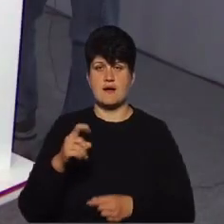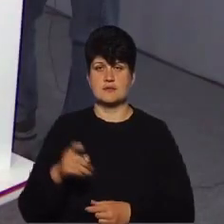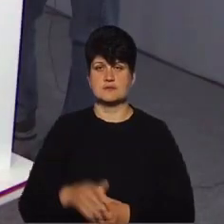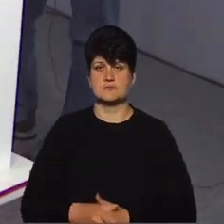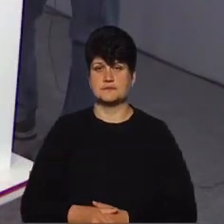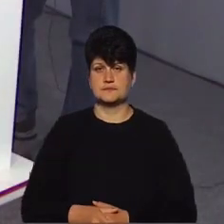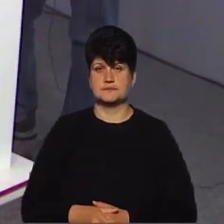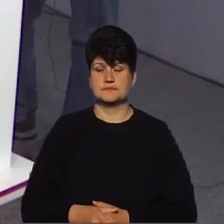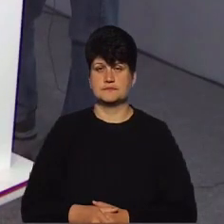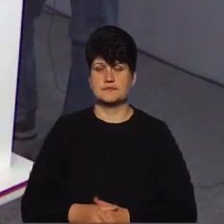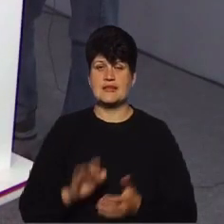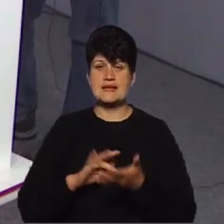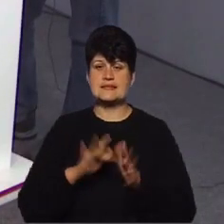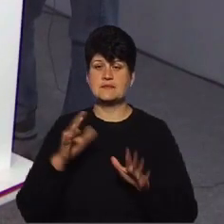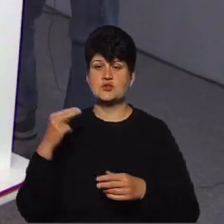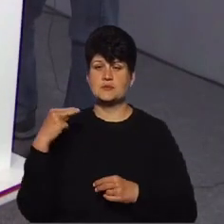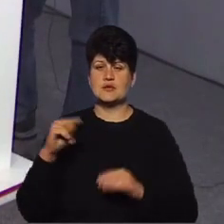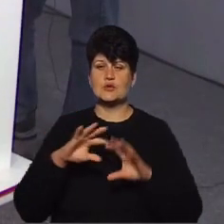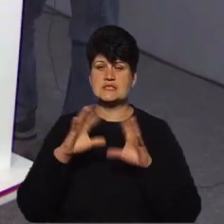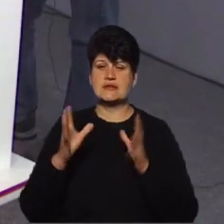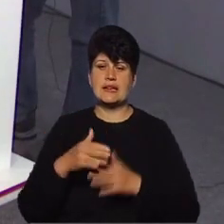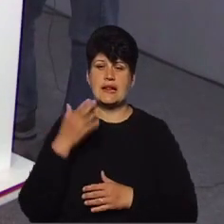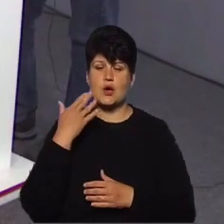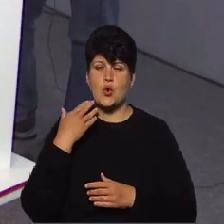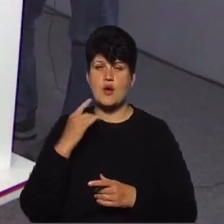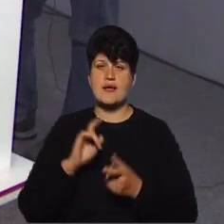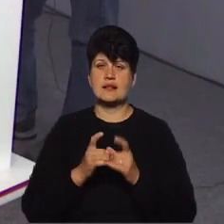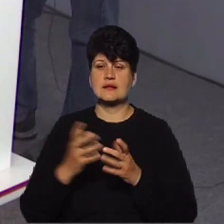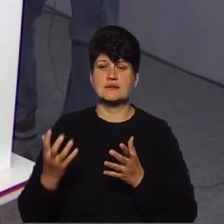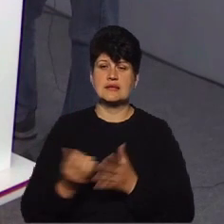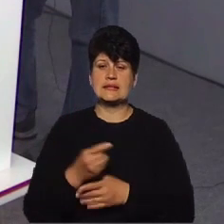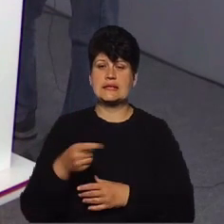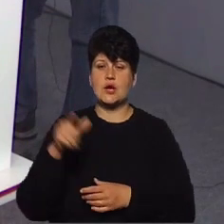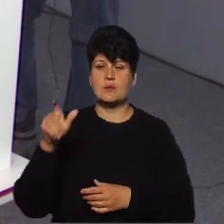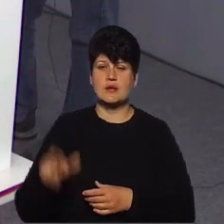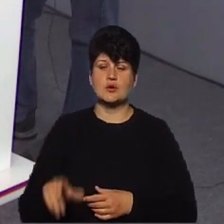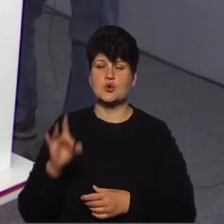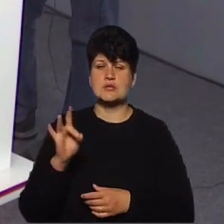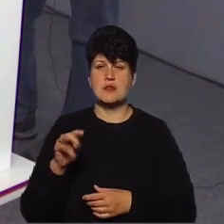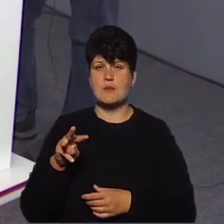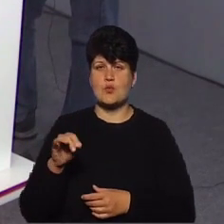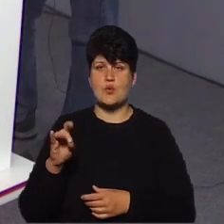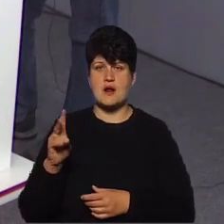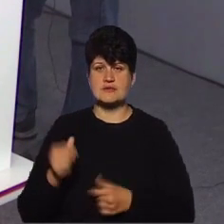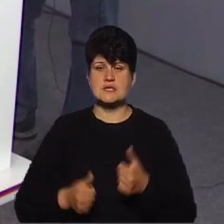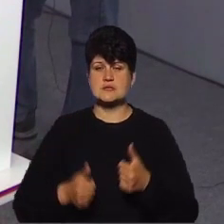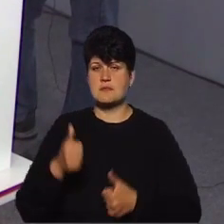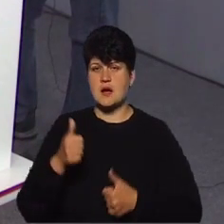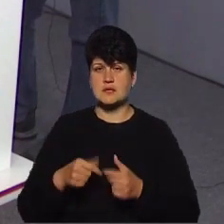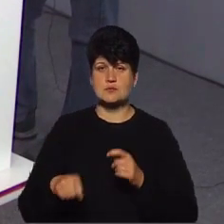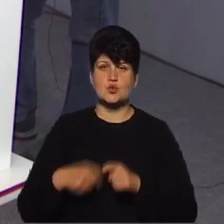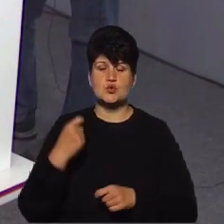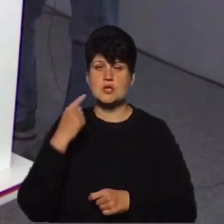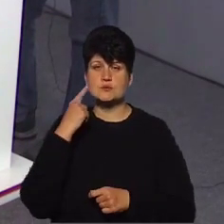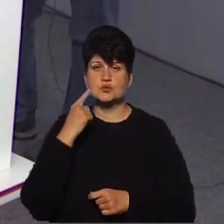Срібло на чемпіонаті світу з легкої атлетики виборола тернополянка Руслана Муравська. Змагання серед спортсменів з порушеннями слуху відбулося